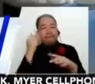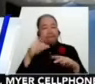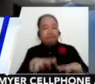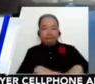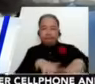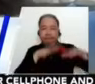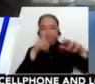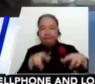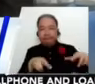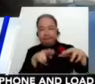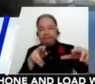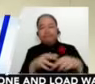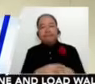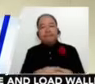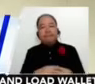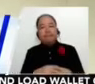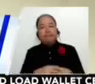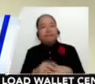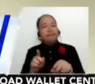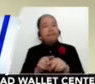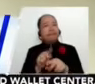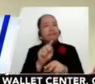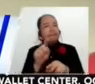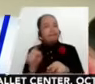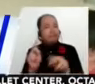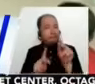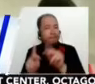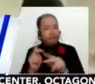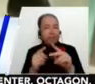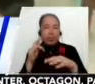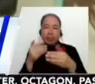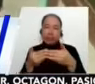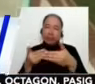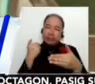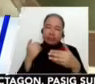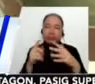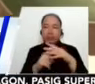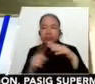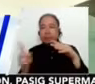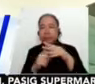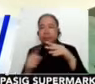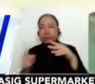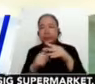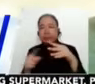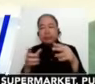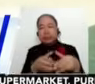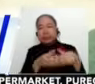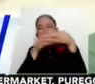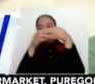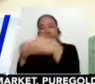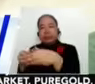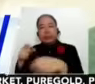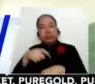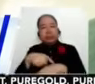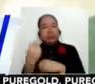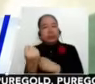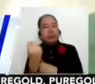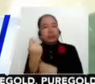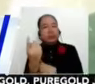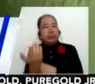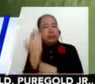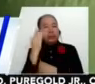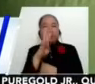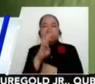Maaga na rin lumikas ang ilang residente sa iba't ibang mga bayan sa Isabela. As of 11 a.m., halos 400 individual nang